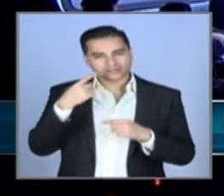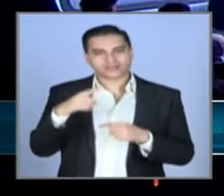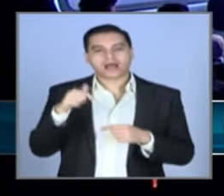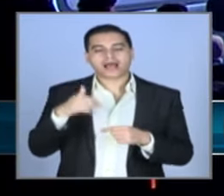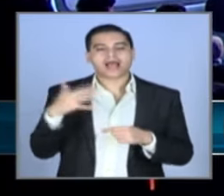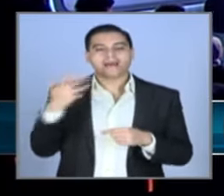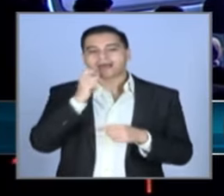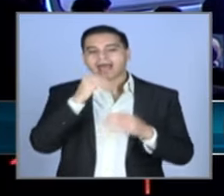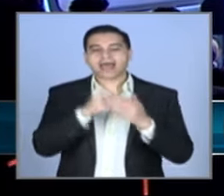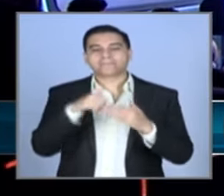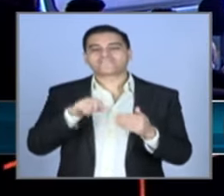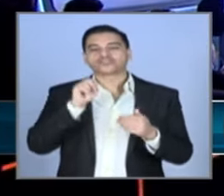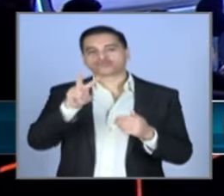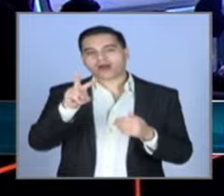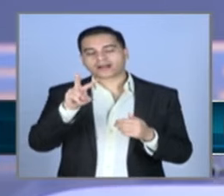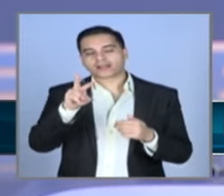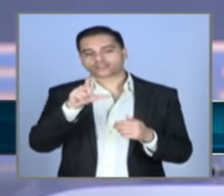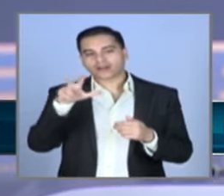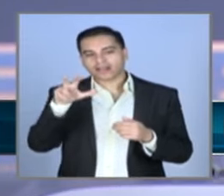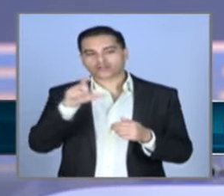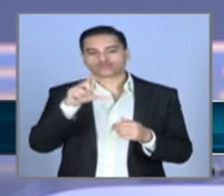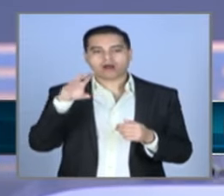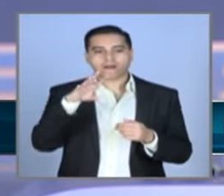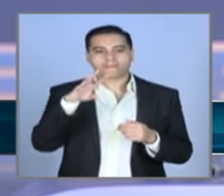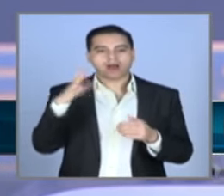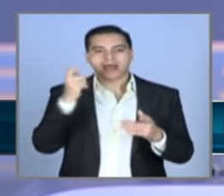كم عدد الأيام في شهري مارس وإبريل؟